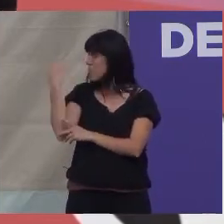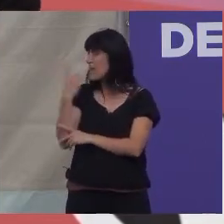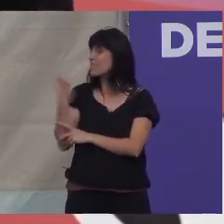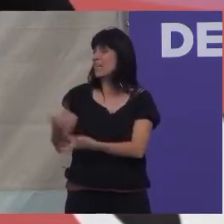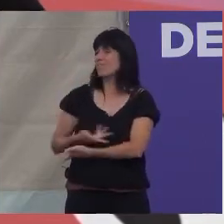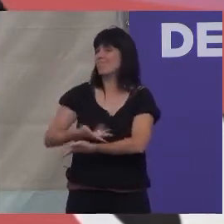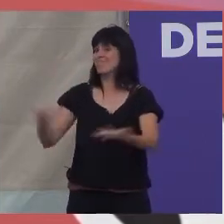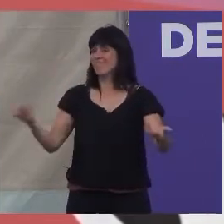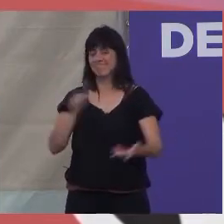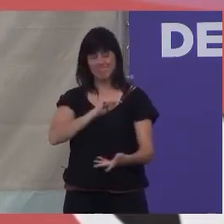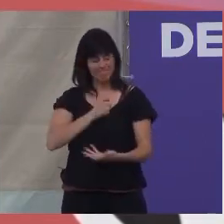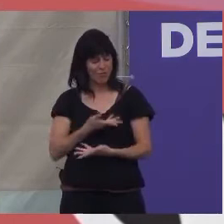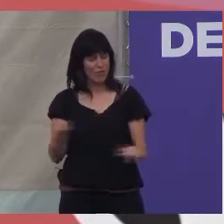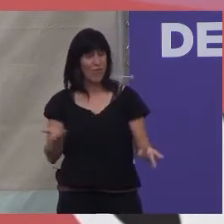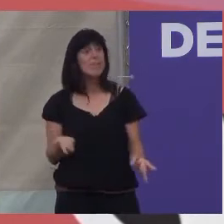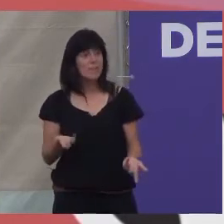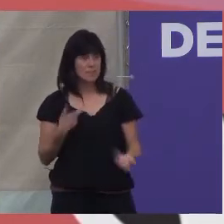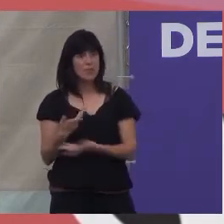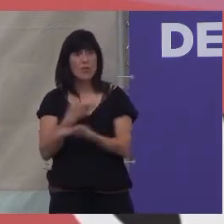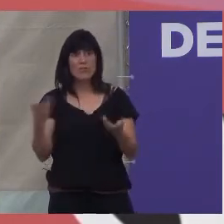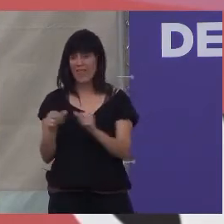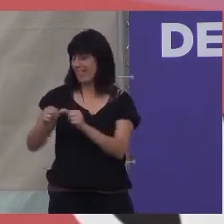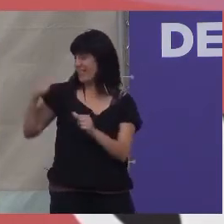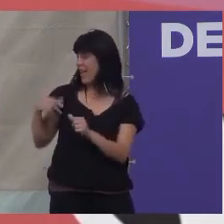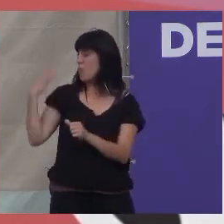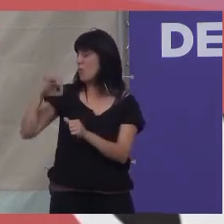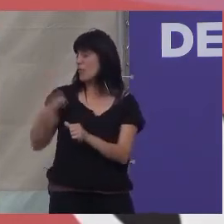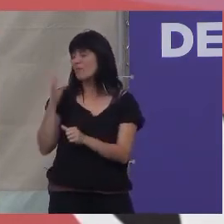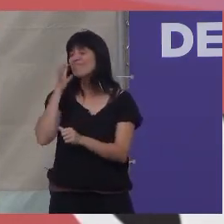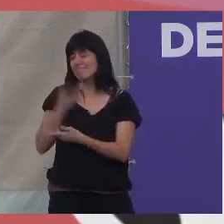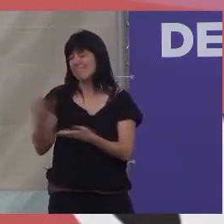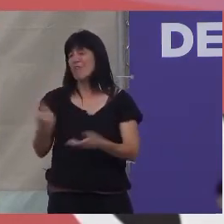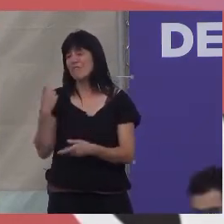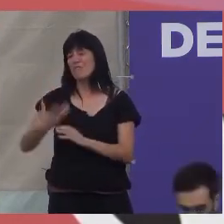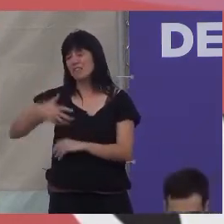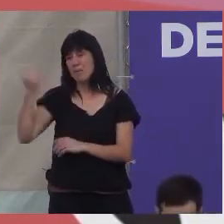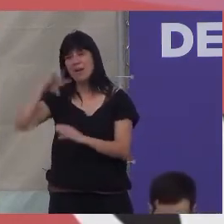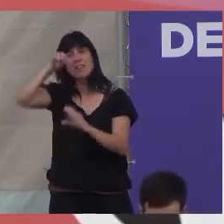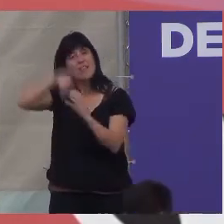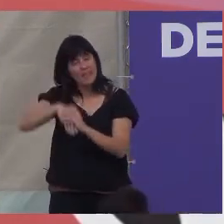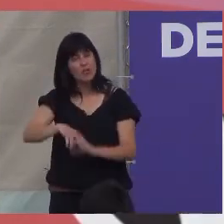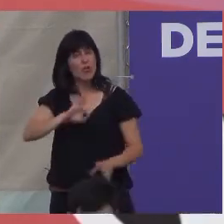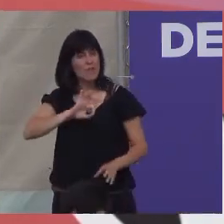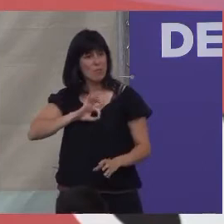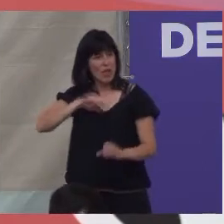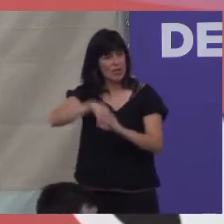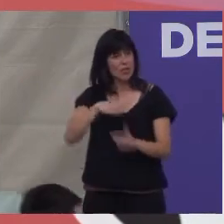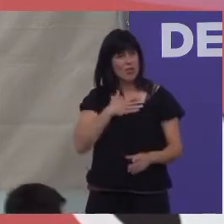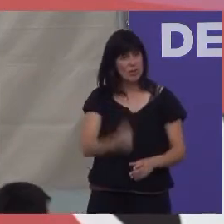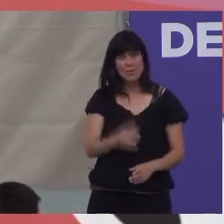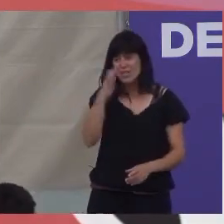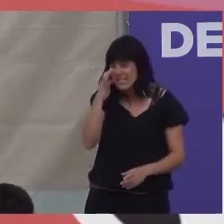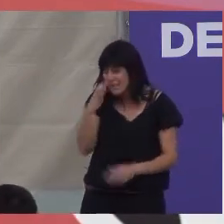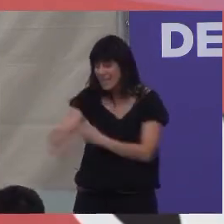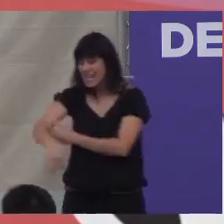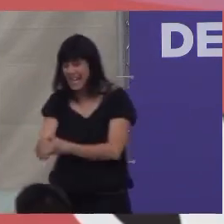confiança. La confiança que a Podem li ha mancat en els seus regidors i regidores, que estem a peu de carrer defensant a